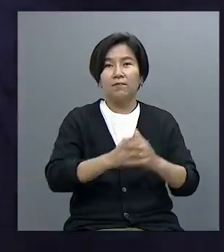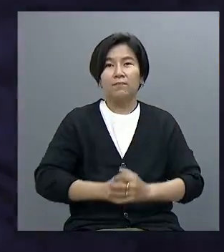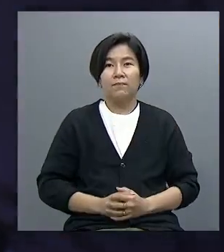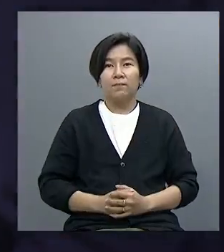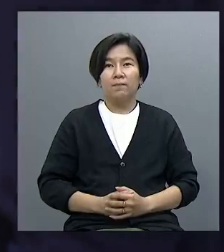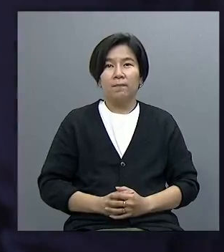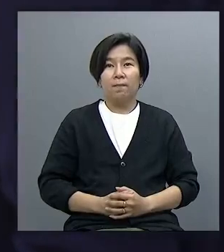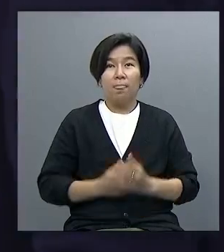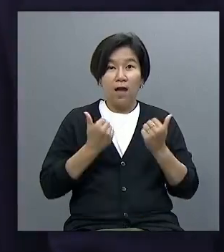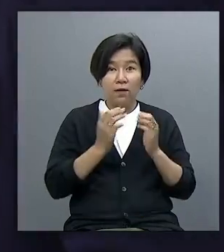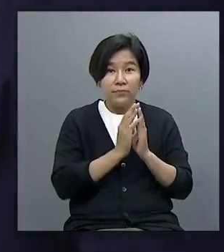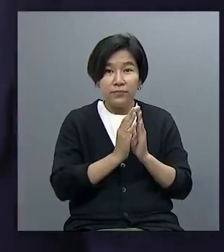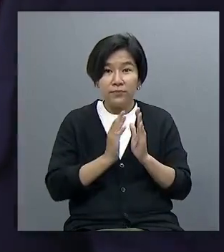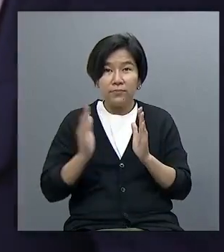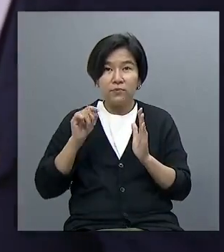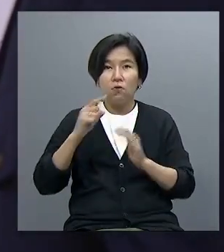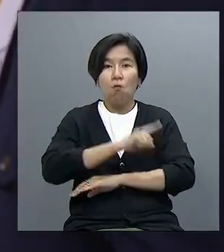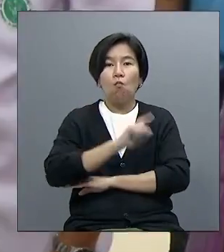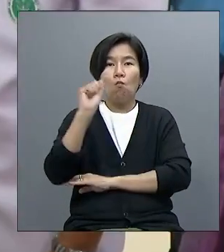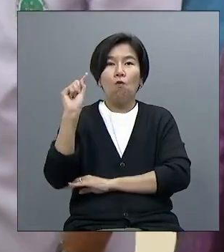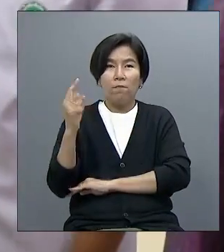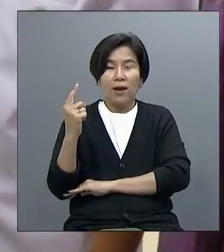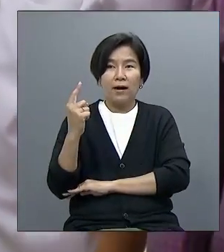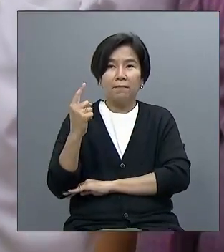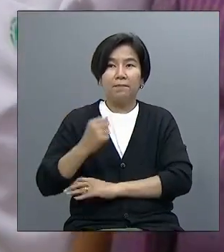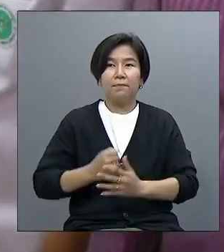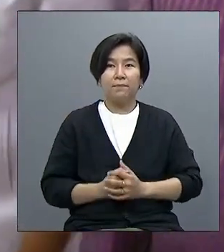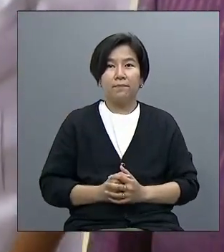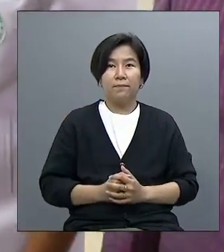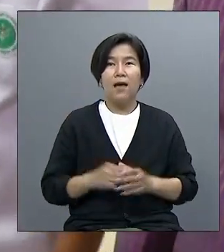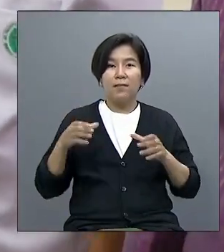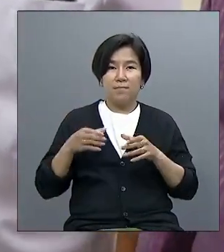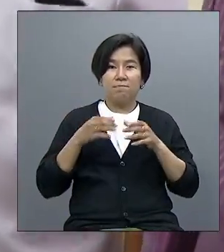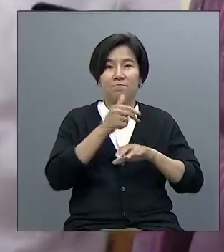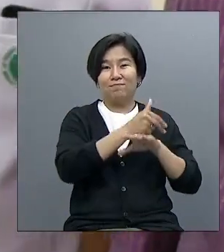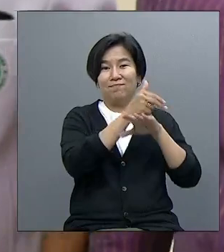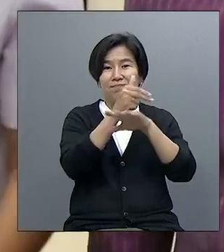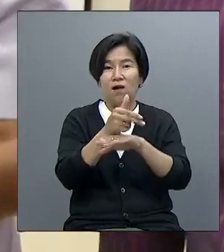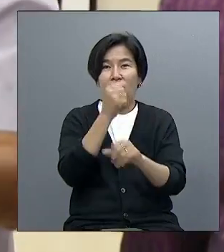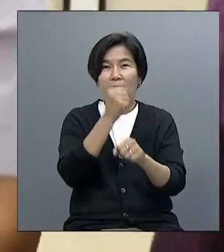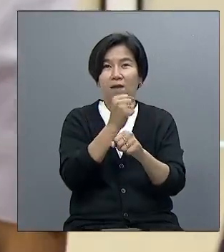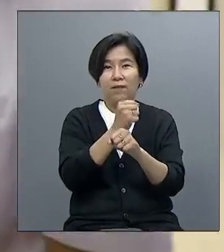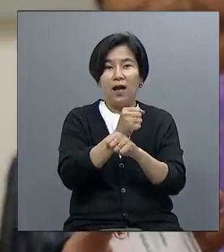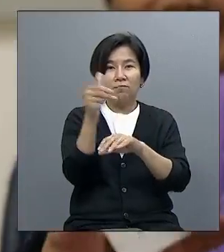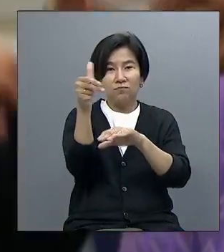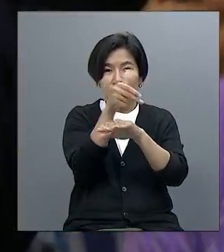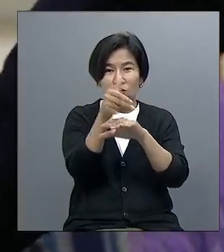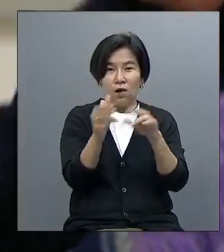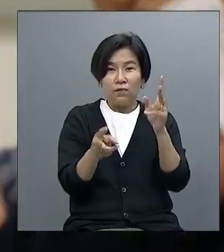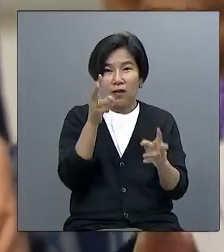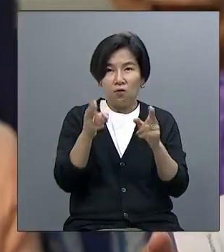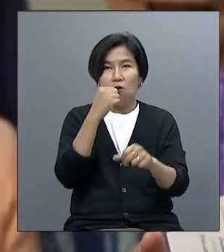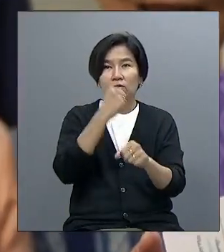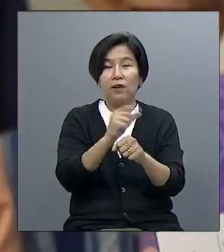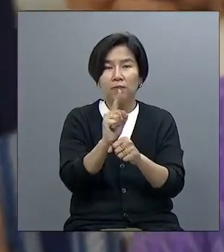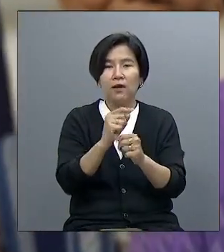เพียงเท่านี้ค่ะคุณผู้ชมรายการวันใหม่วาไรตี้ของเราเองก็ได้ส่งทีมงานไปจัดทำสกู๊ปสุดพิเศษก่อติดบรรยากาศการ